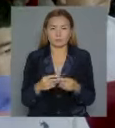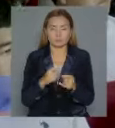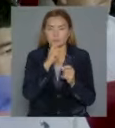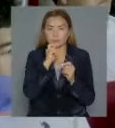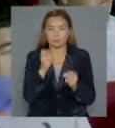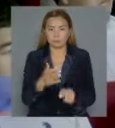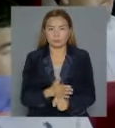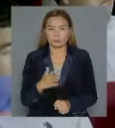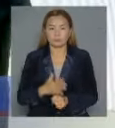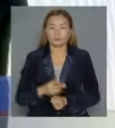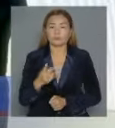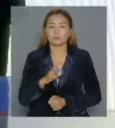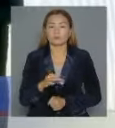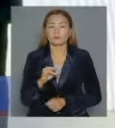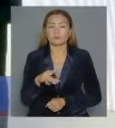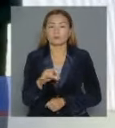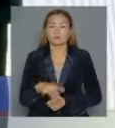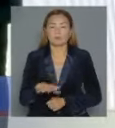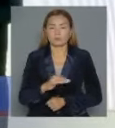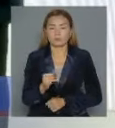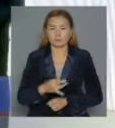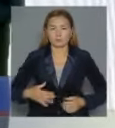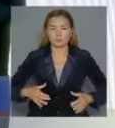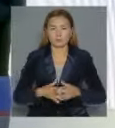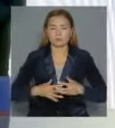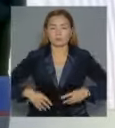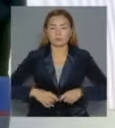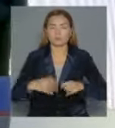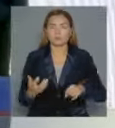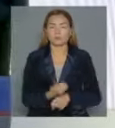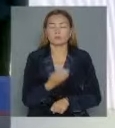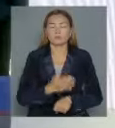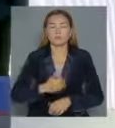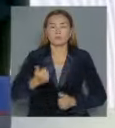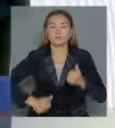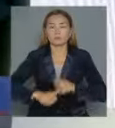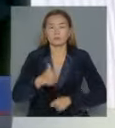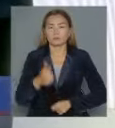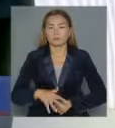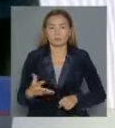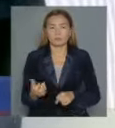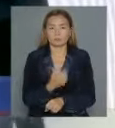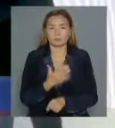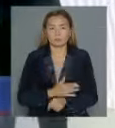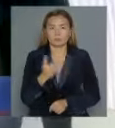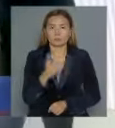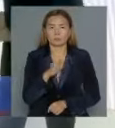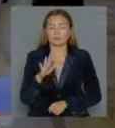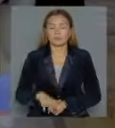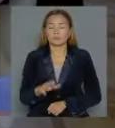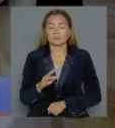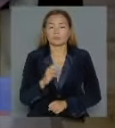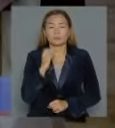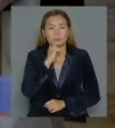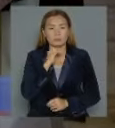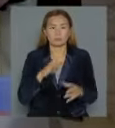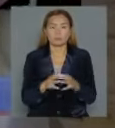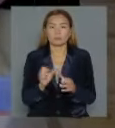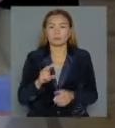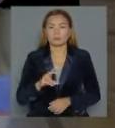марапатталды. Екінші орынды Индер ауданынан Құрманғалиевтер отбасы ұтып алды. Байқаудың басты жеңімпазы бірінші орын Атырау қаласынан